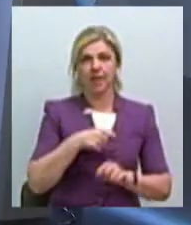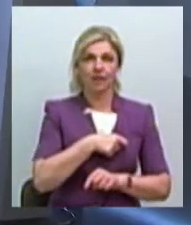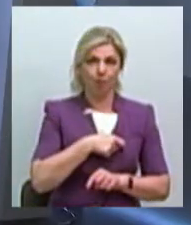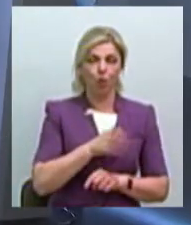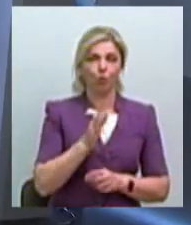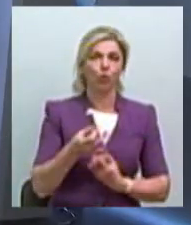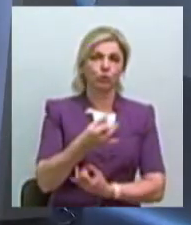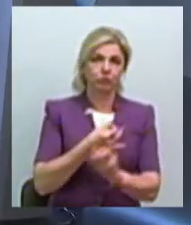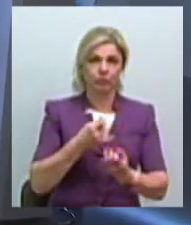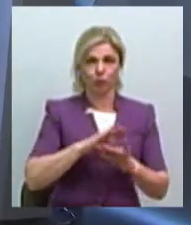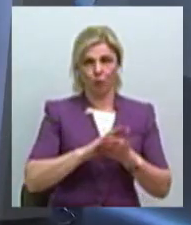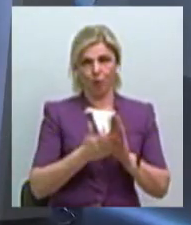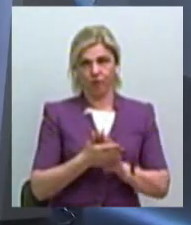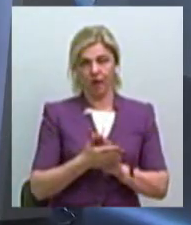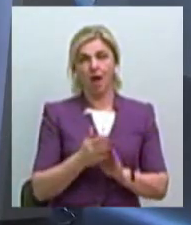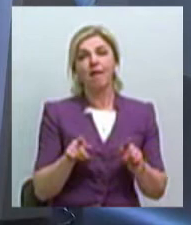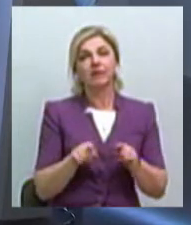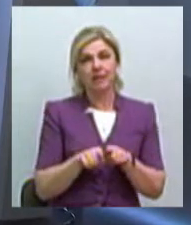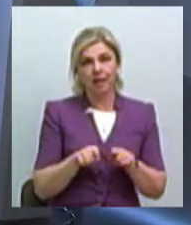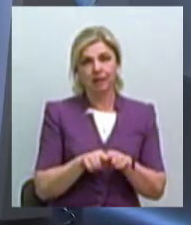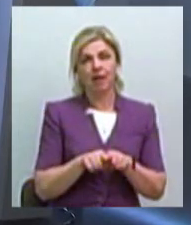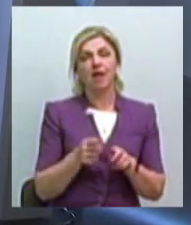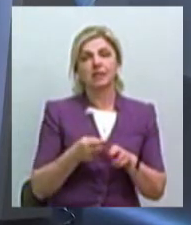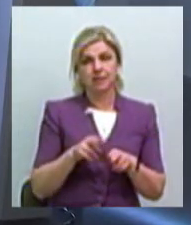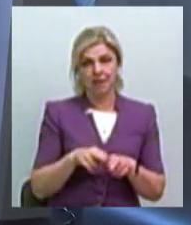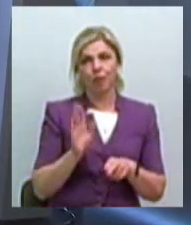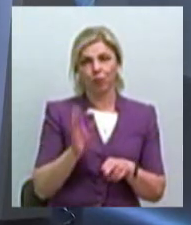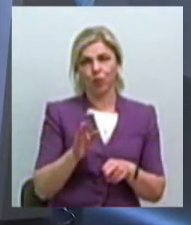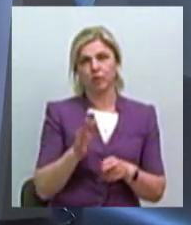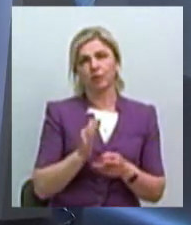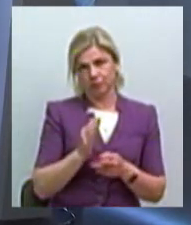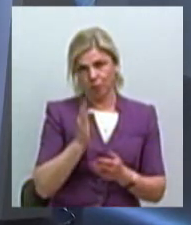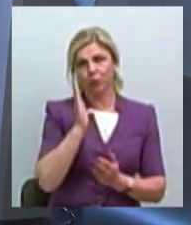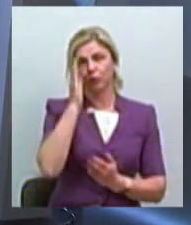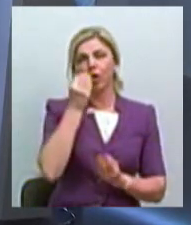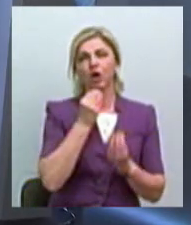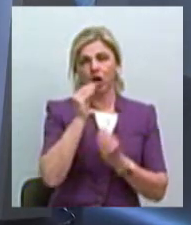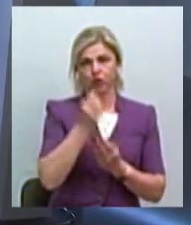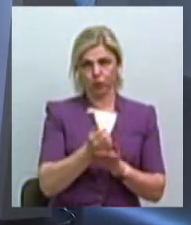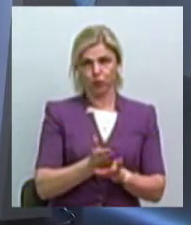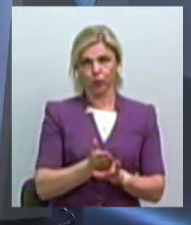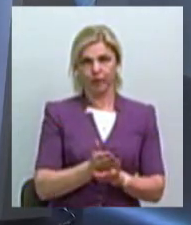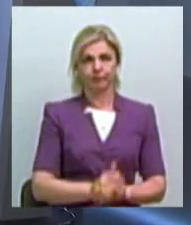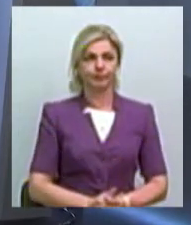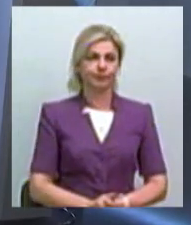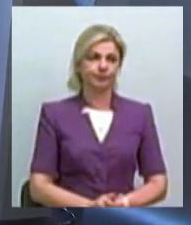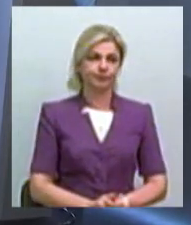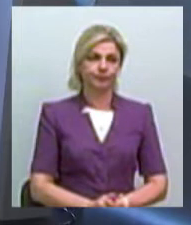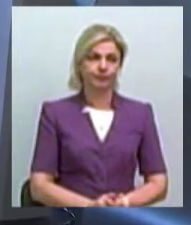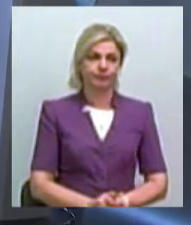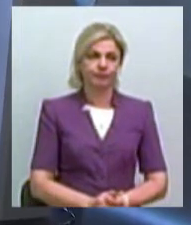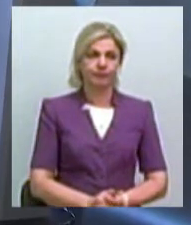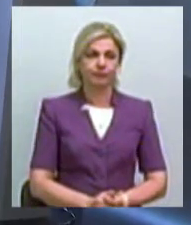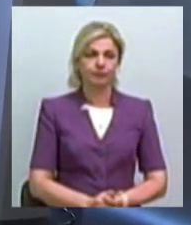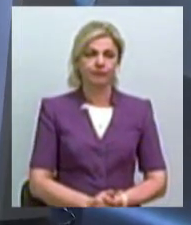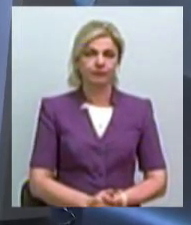говорити, домовлятися. Але ж все ж таки воно приведе до покращення послуги. От. Ну, так. Має привести до цього.